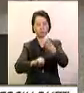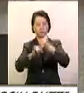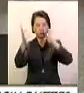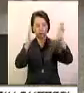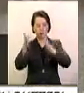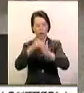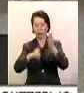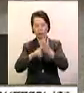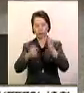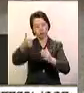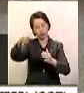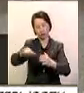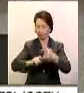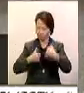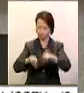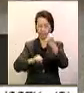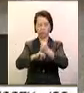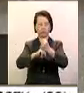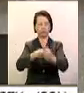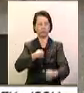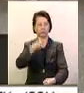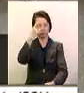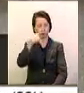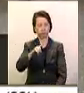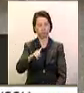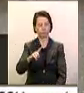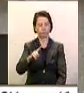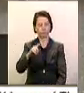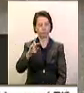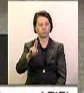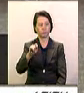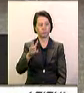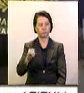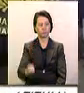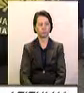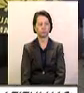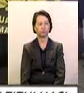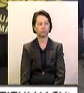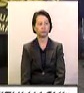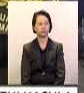walau apa keadaan sekalipun. Sama saya Muhammad Syarifuddin Arsyad, laporkan untuk RTM.